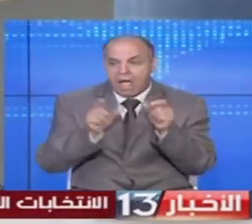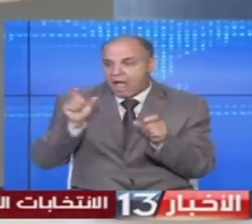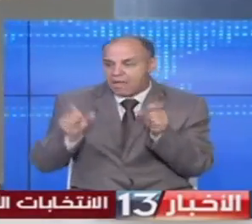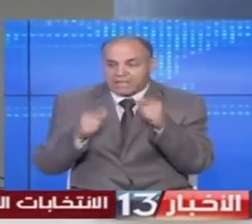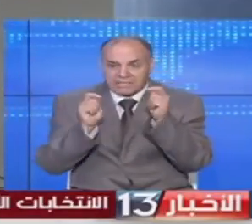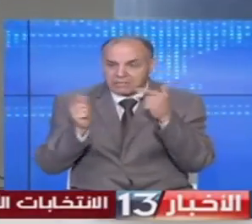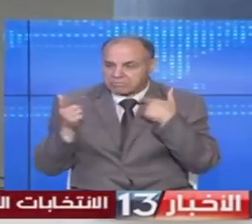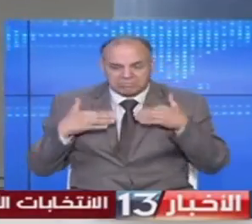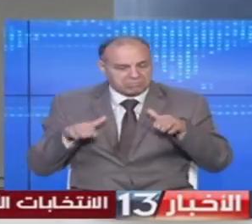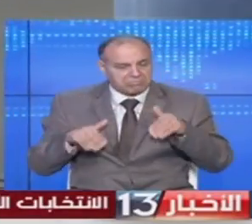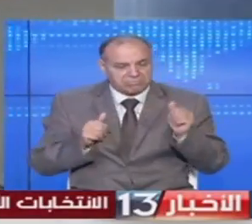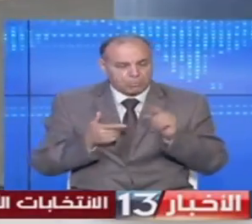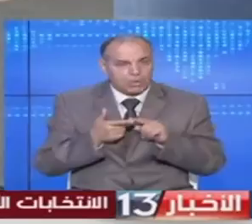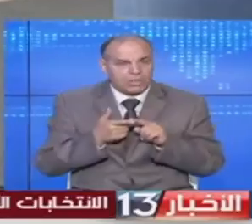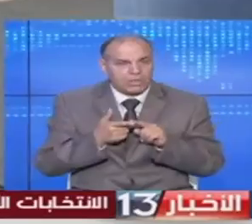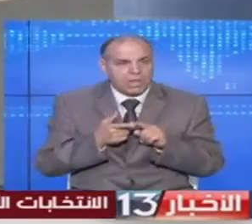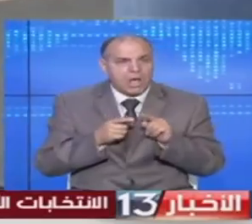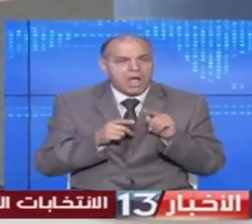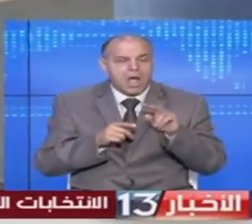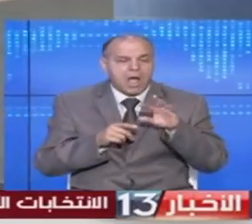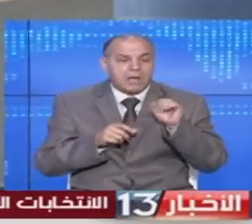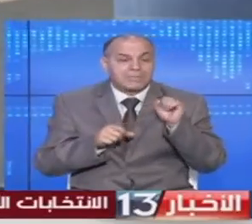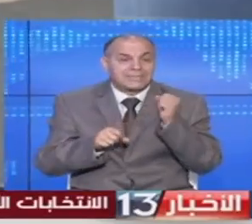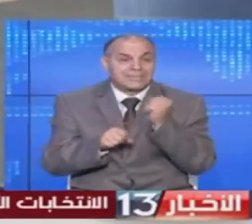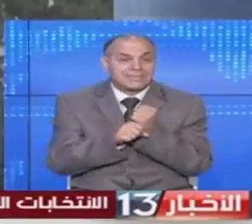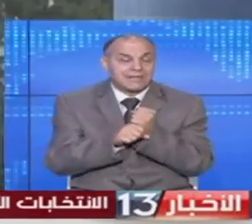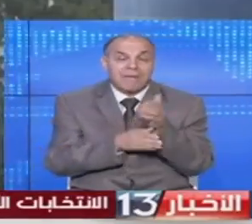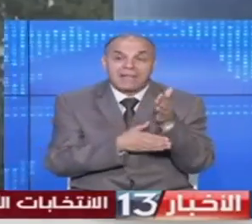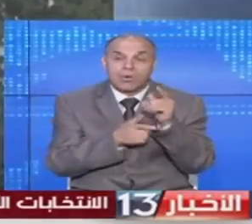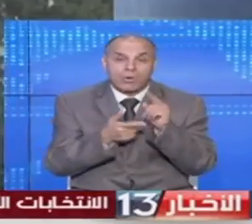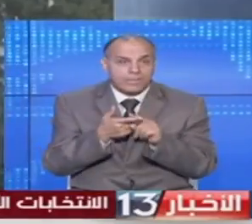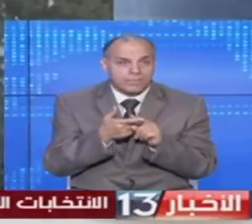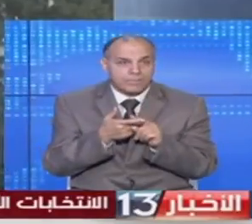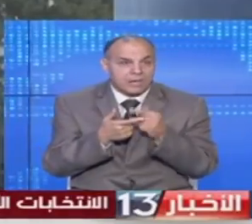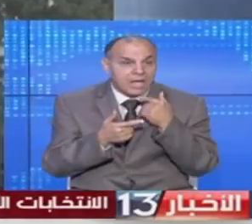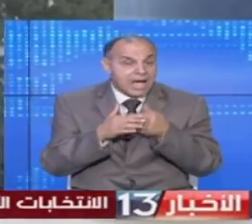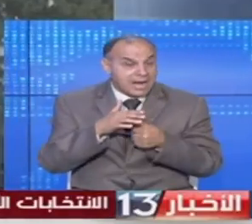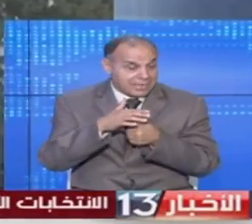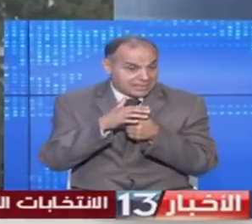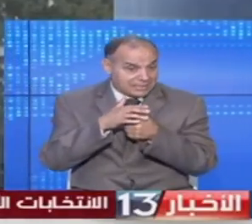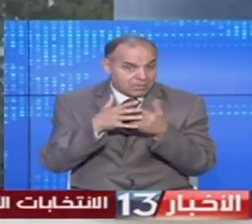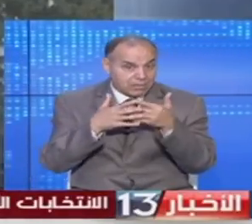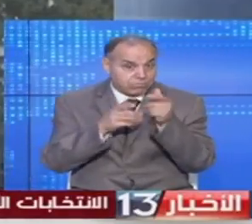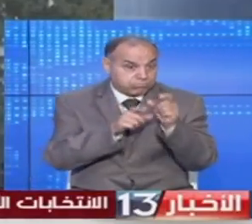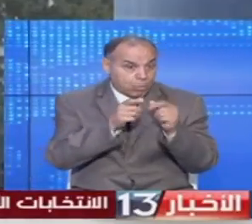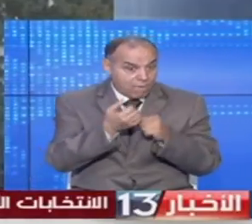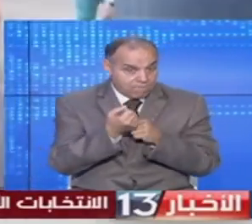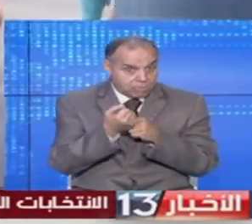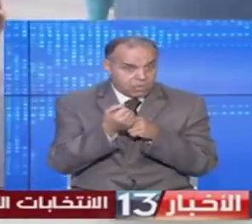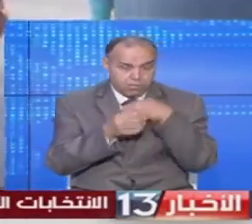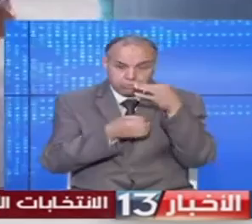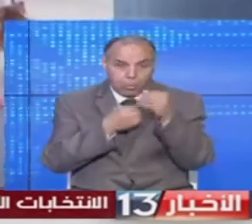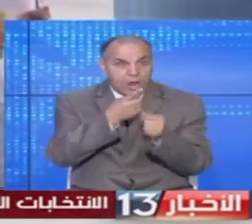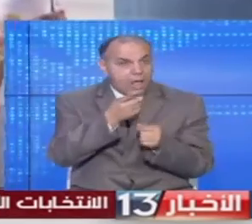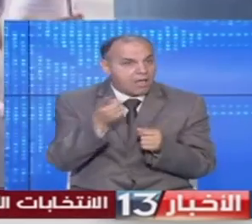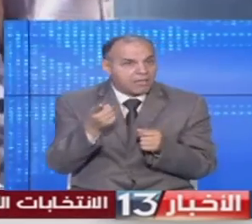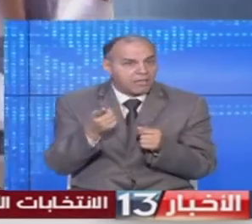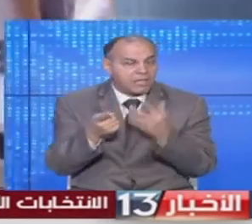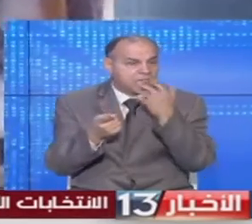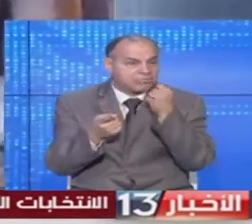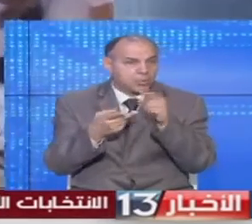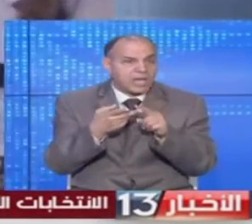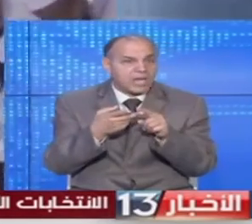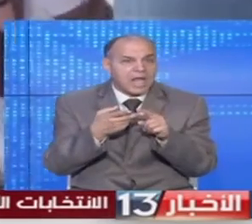سياسي على مدى نحو خمسه عقود من الخدمه العامه انصار ترام كانوا يرومون من خلال هذا التصريح انتزاع